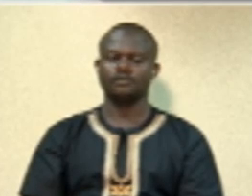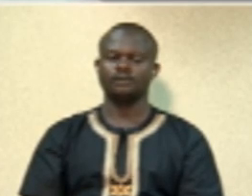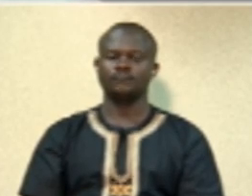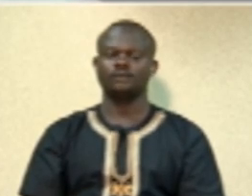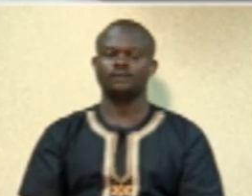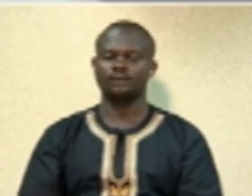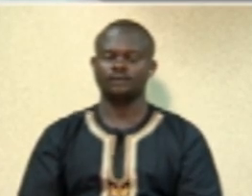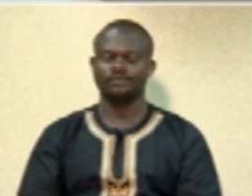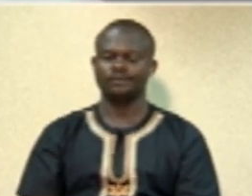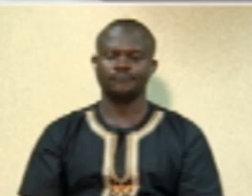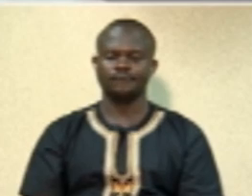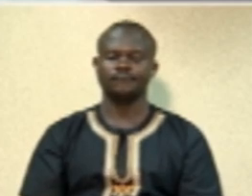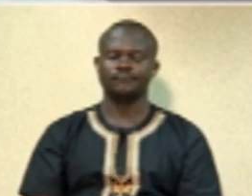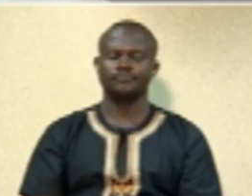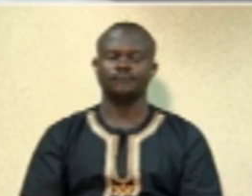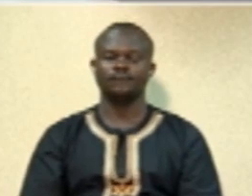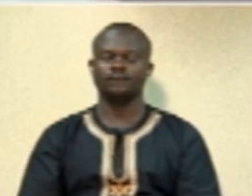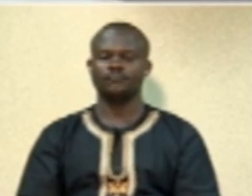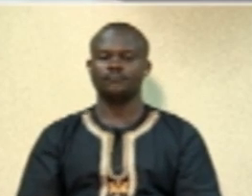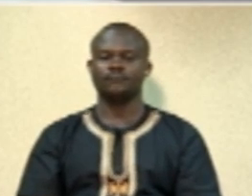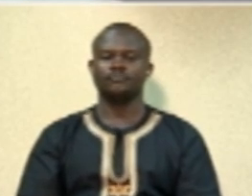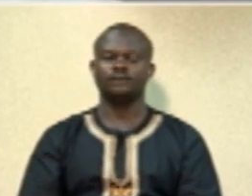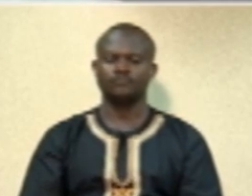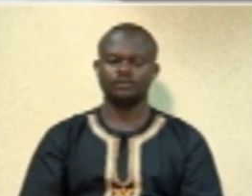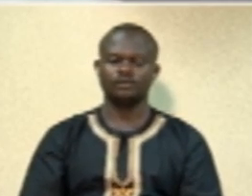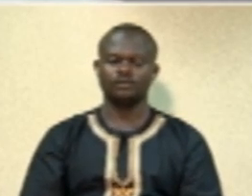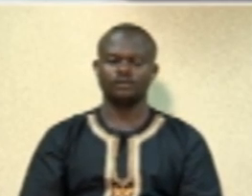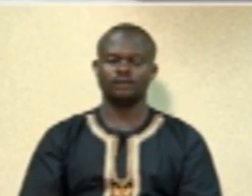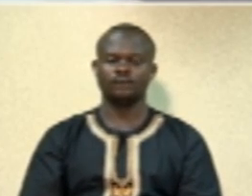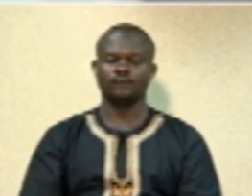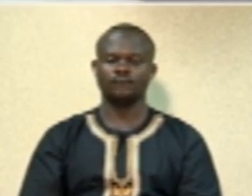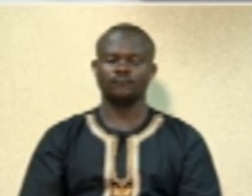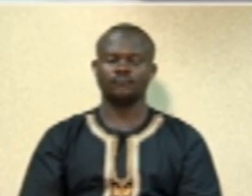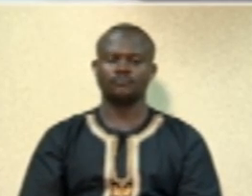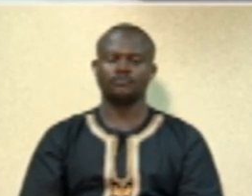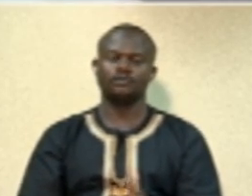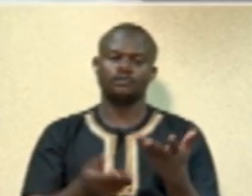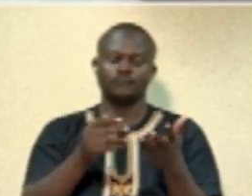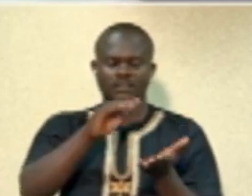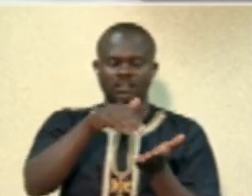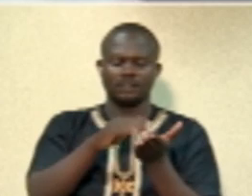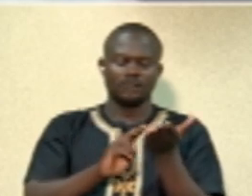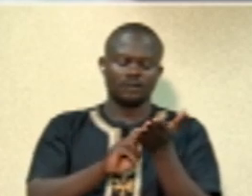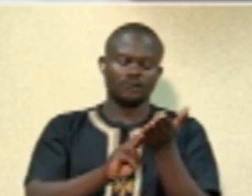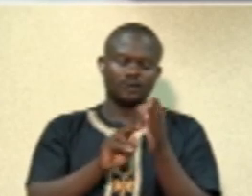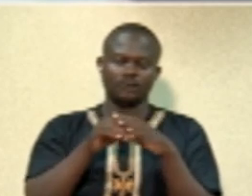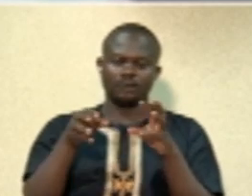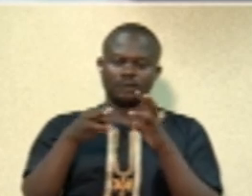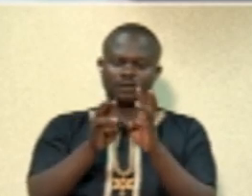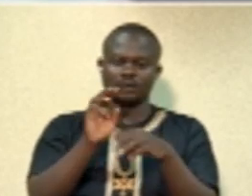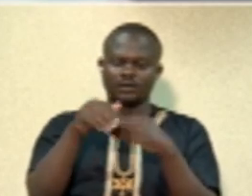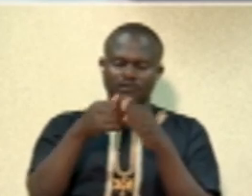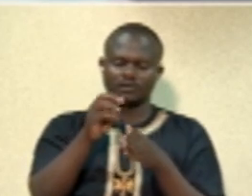doing, that is ready and willing, and we have been... Hari ikigo gikoresha ubwo buryo